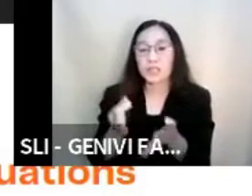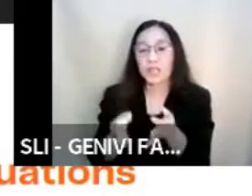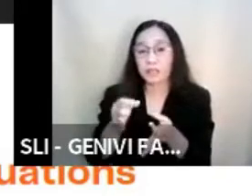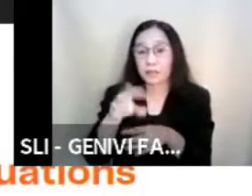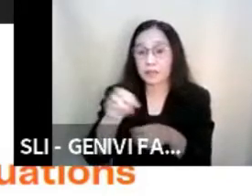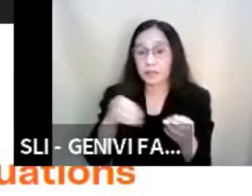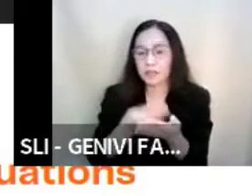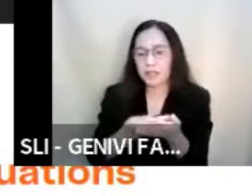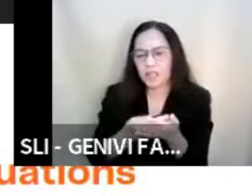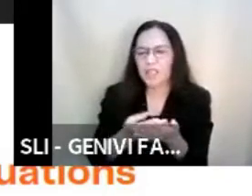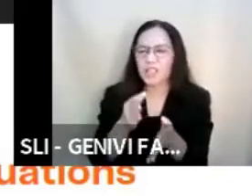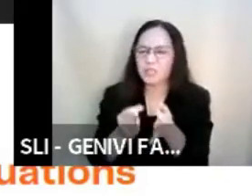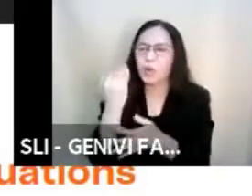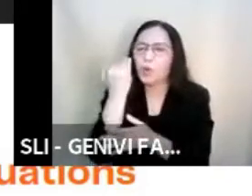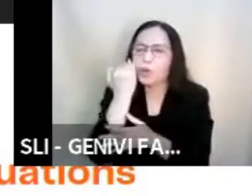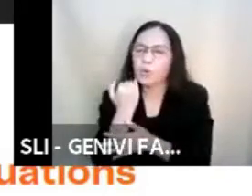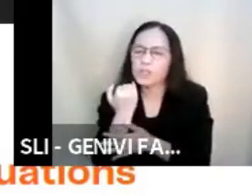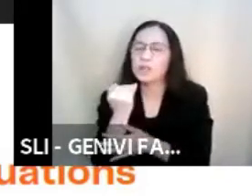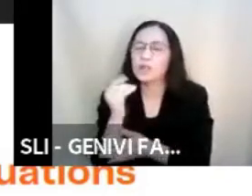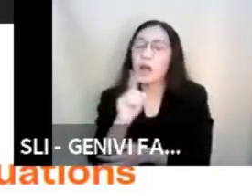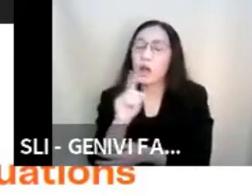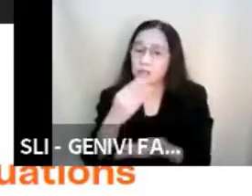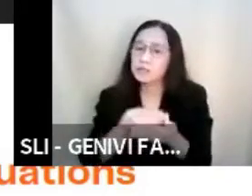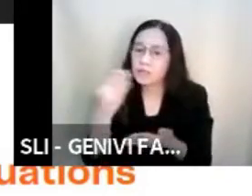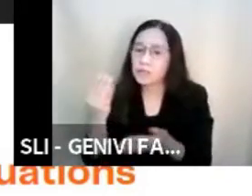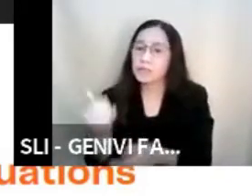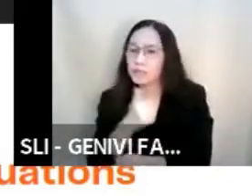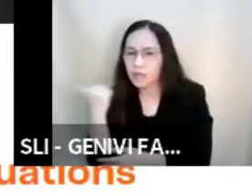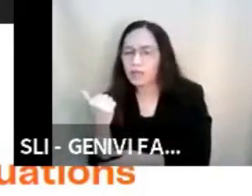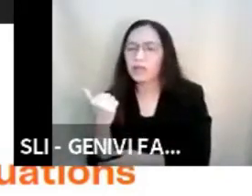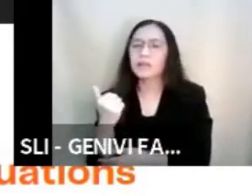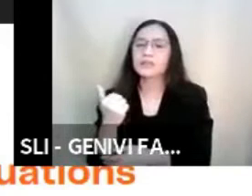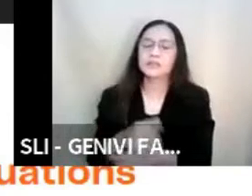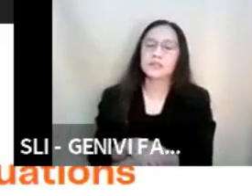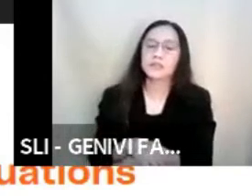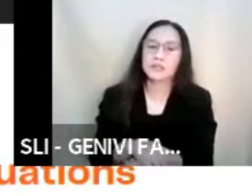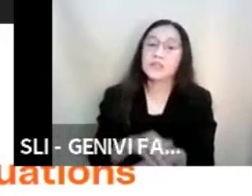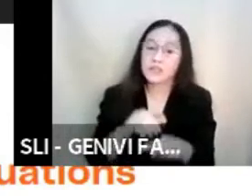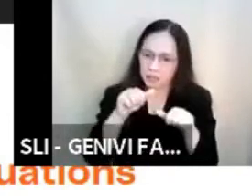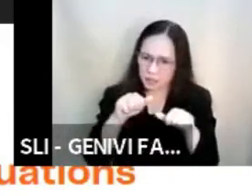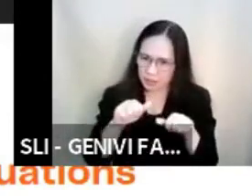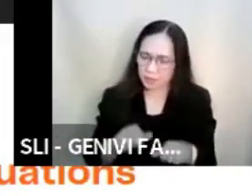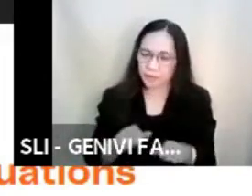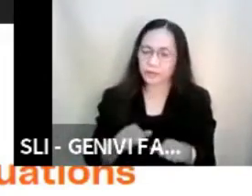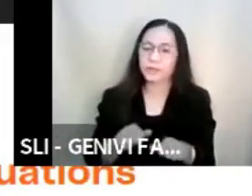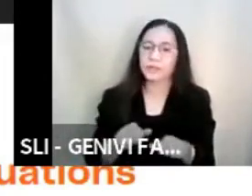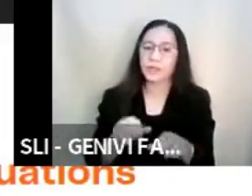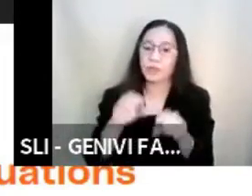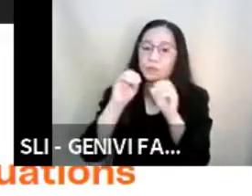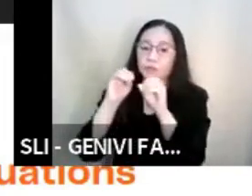bilhin na iba para magkasya doon sa pera nila. Of course, these activities, you can introduce this in